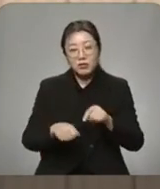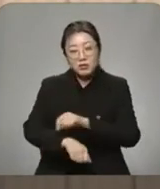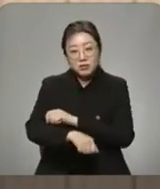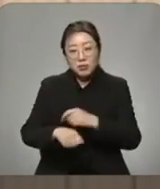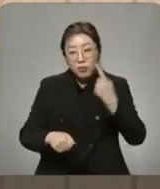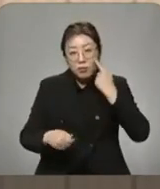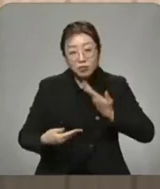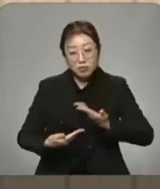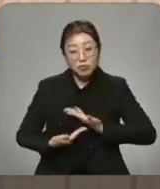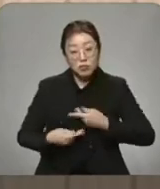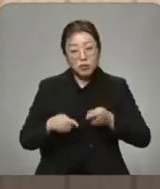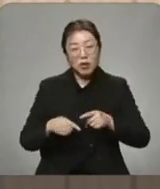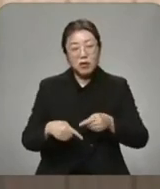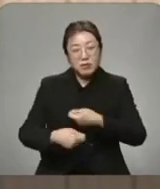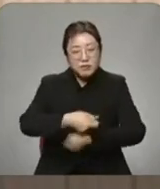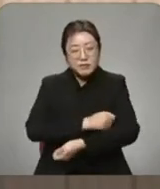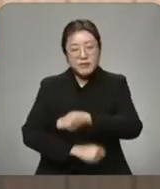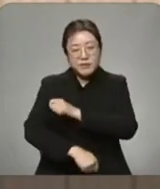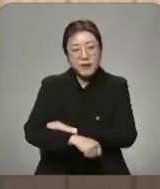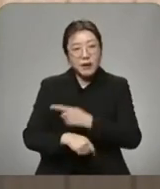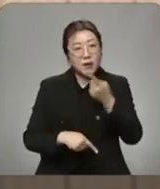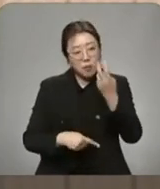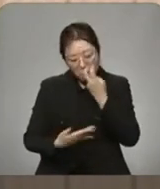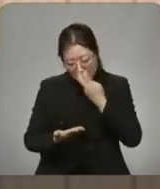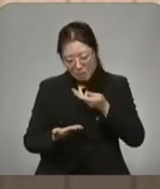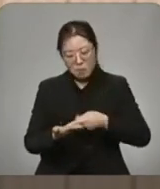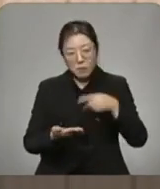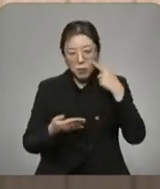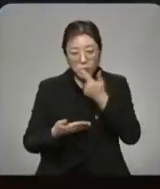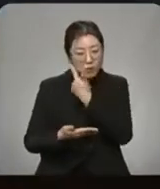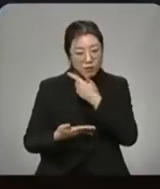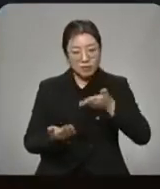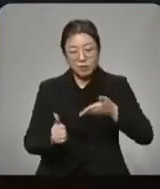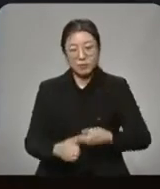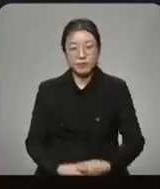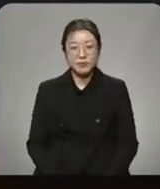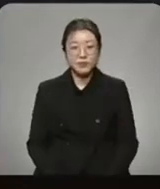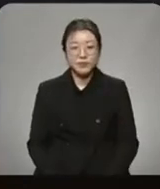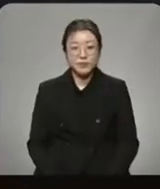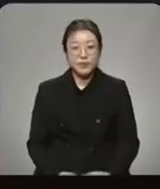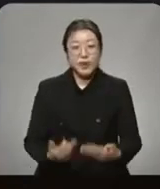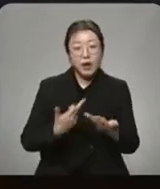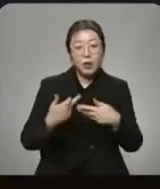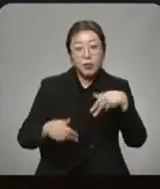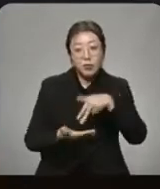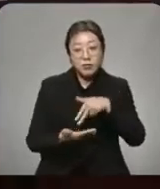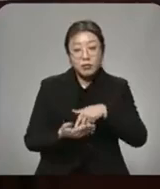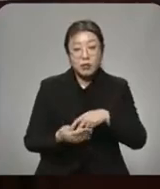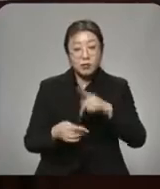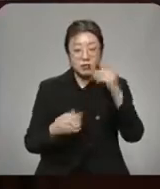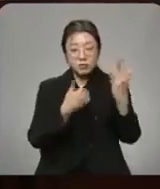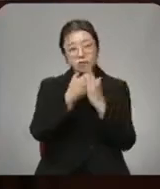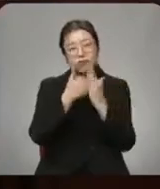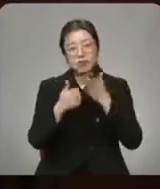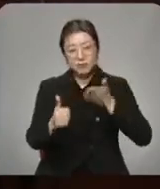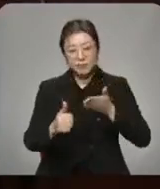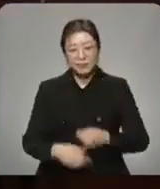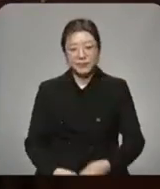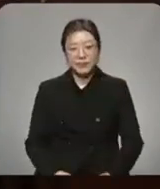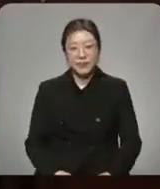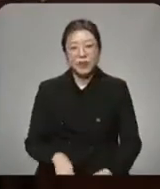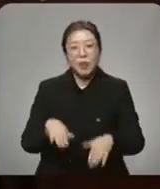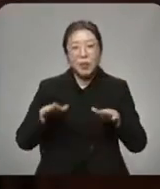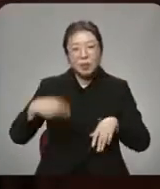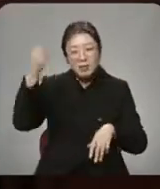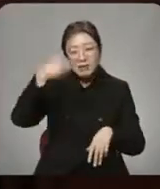요구하는 여러 특례를 적극적으로 검토해 주시기 바랍니다. 강원도도 지원을 요청했습니다.